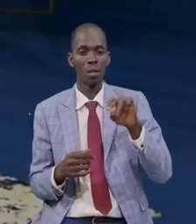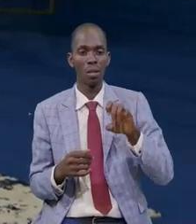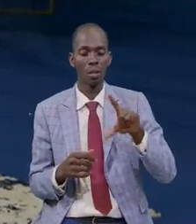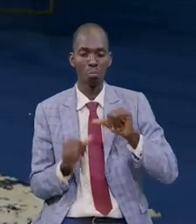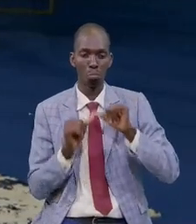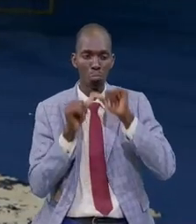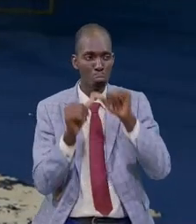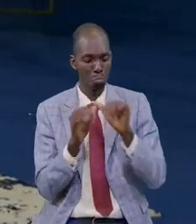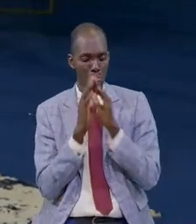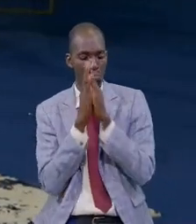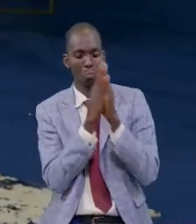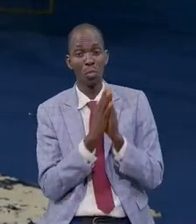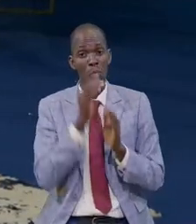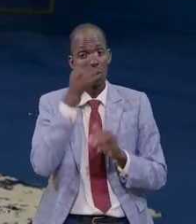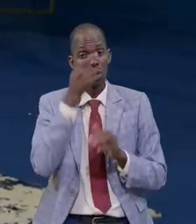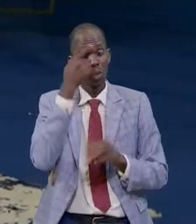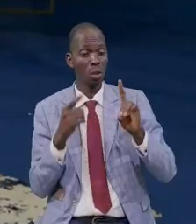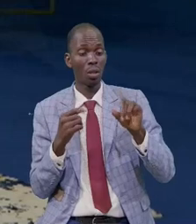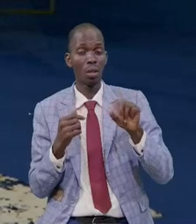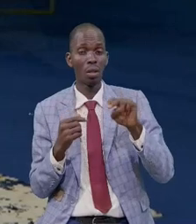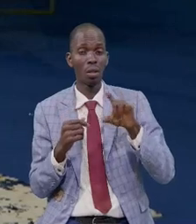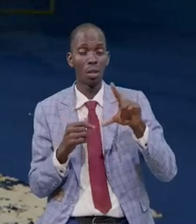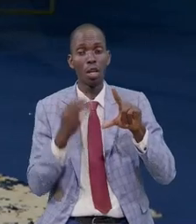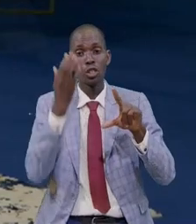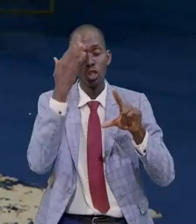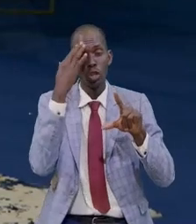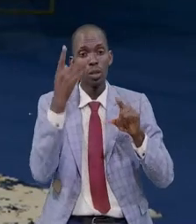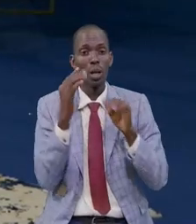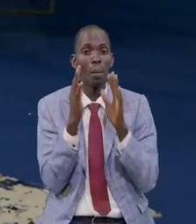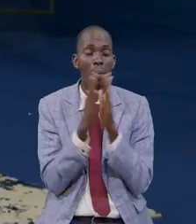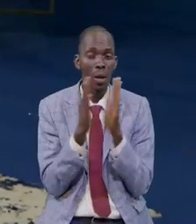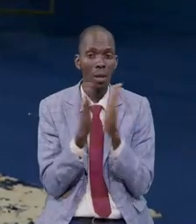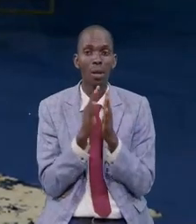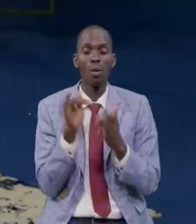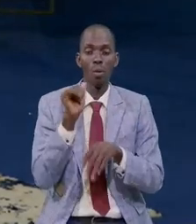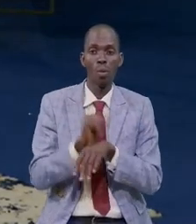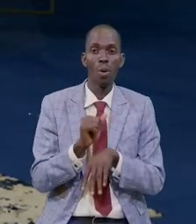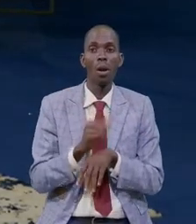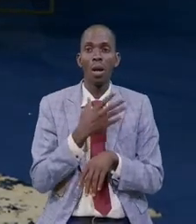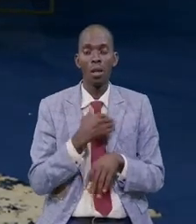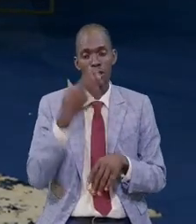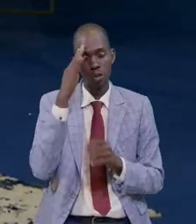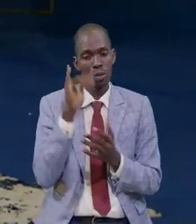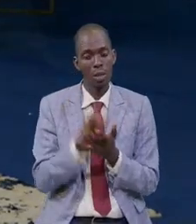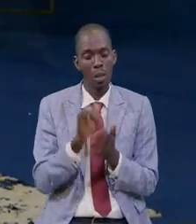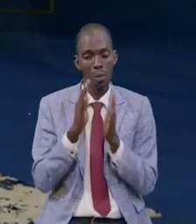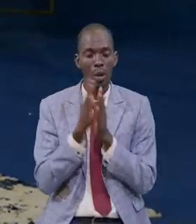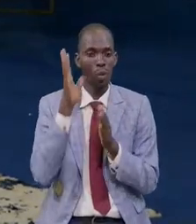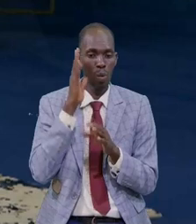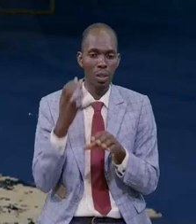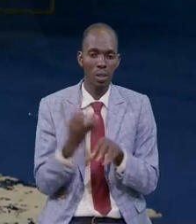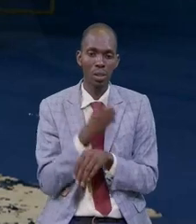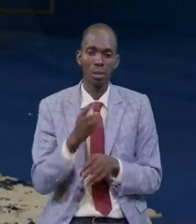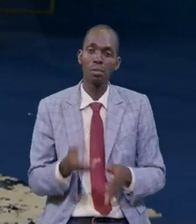l'habitude de prier parce qu'il savait que la prière qu'il l'a amené là où il est c'est cette prière qui va l'amener plus haut là où il doit